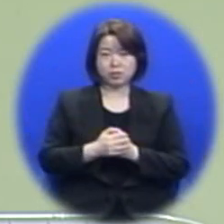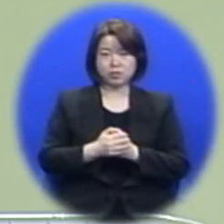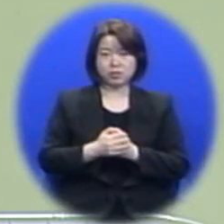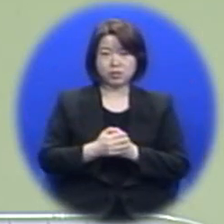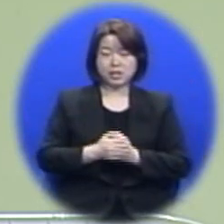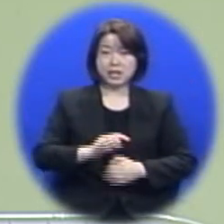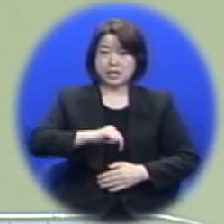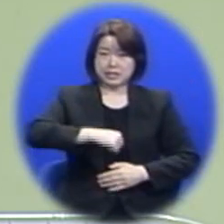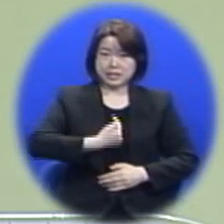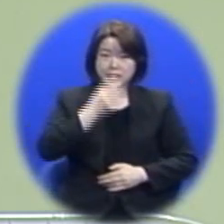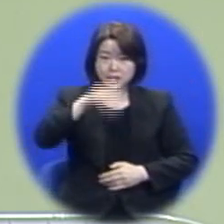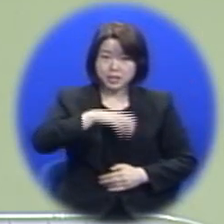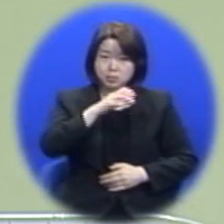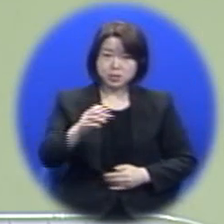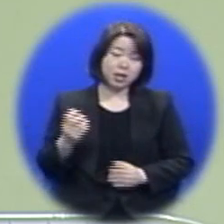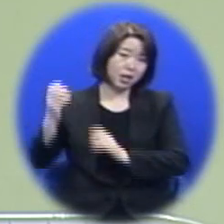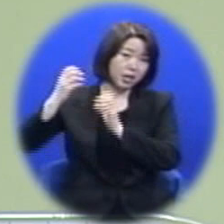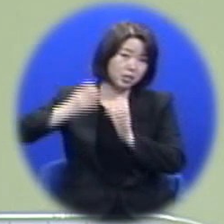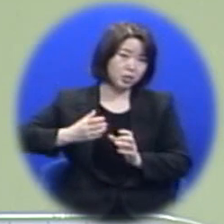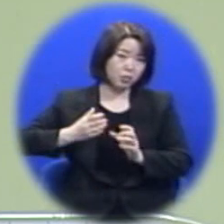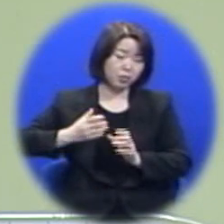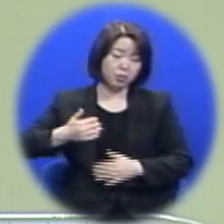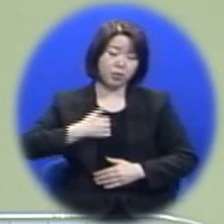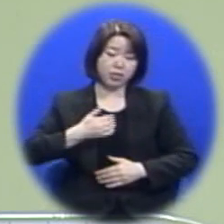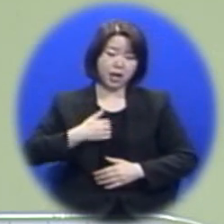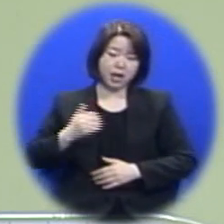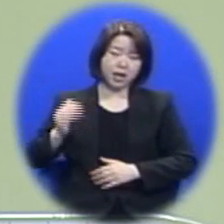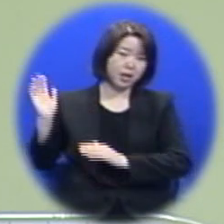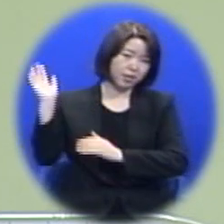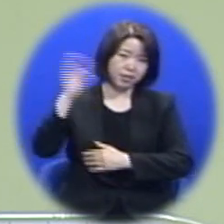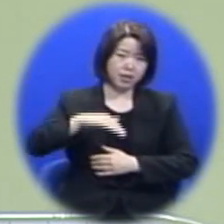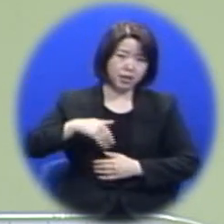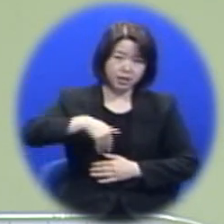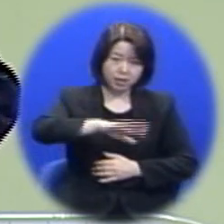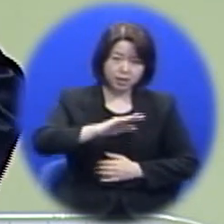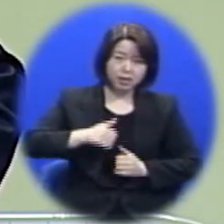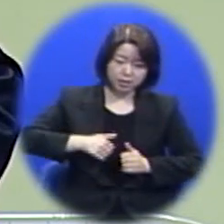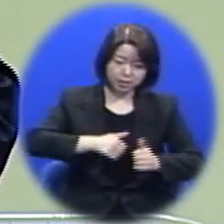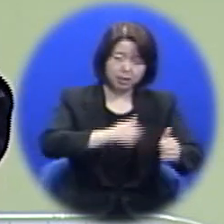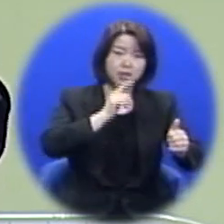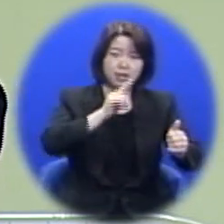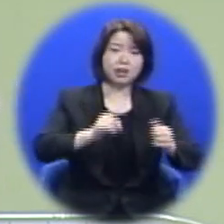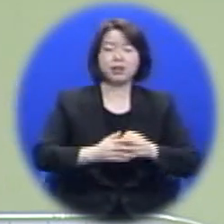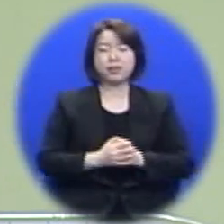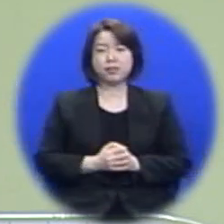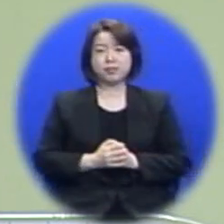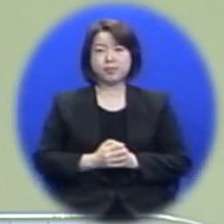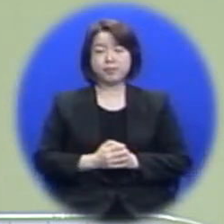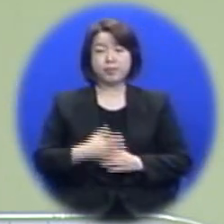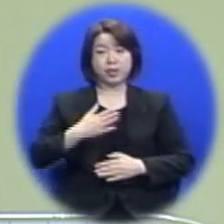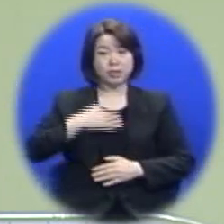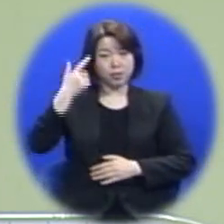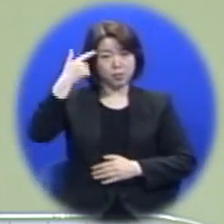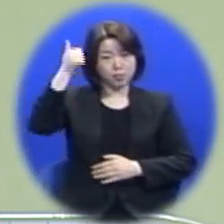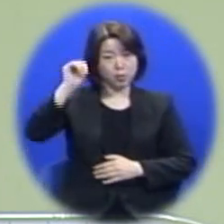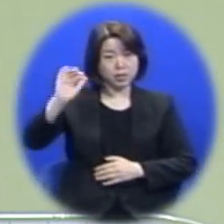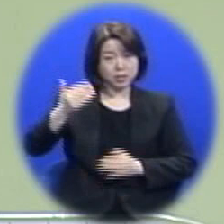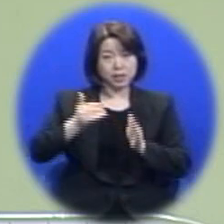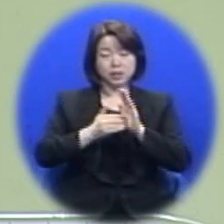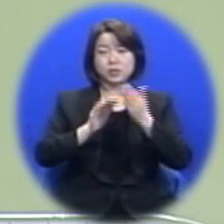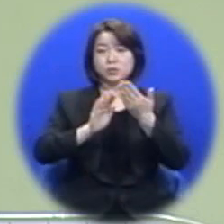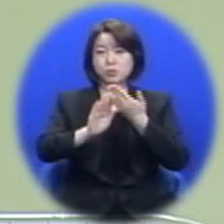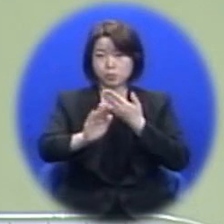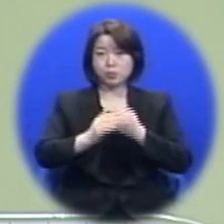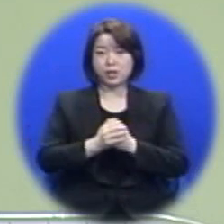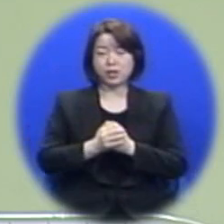십자가를 지고 나를 따를 것입니다 저는 목사가 되고 난 다음에